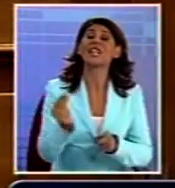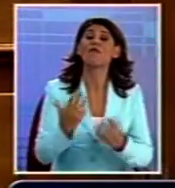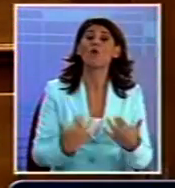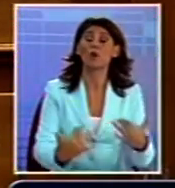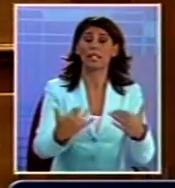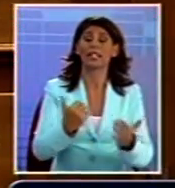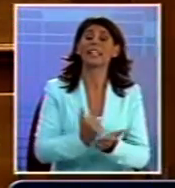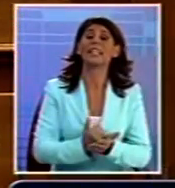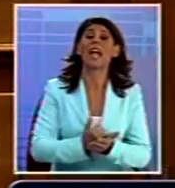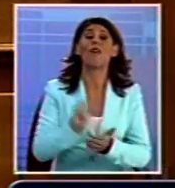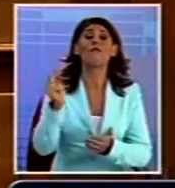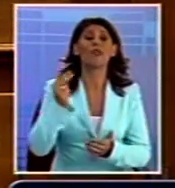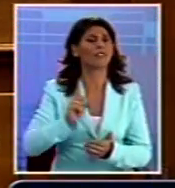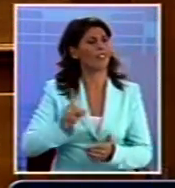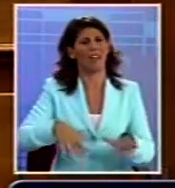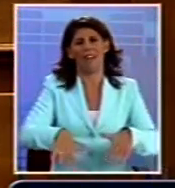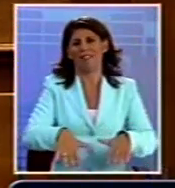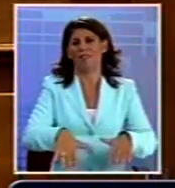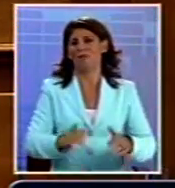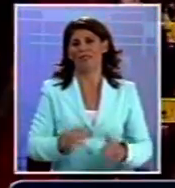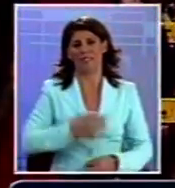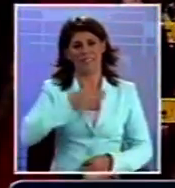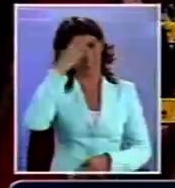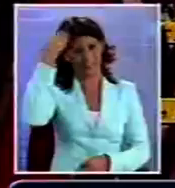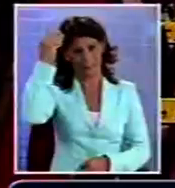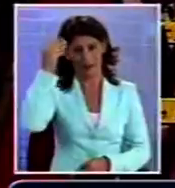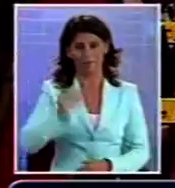βουλευτές δεν τους τρομοκρατείτε κύριε Τσίπρα.